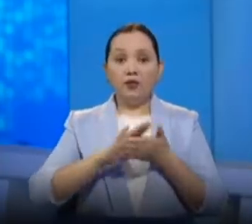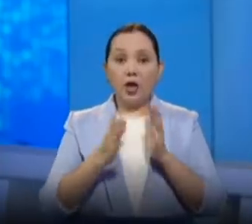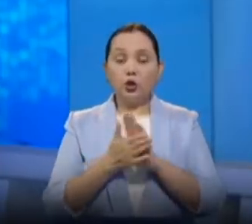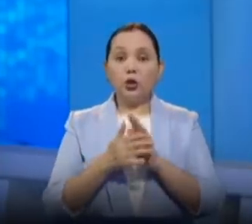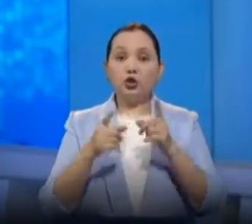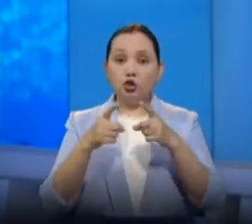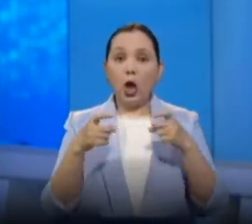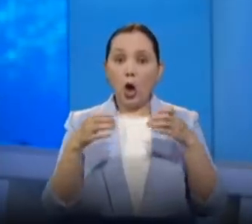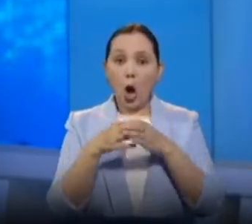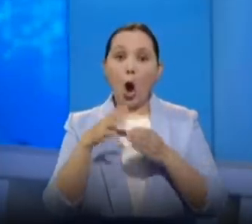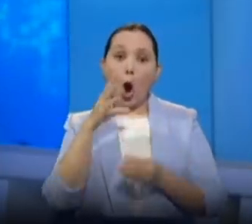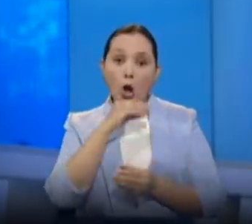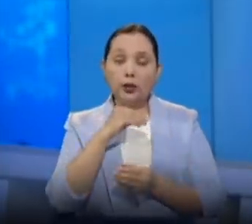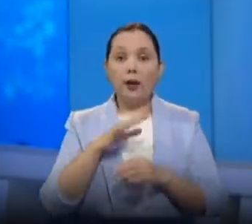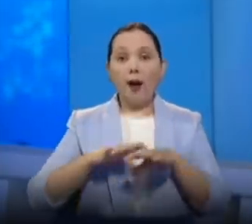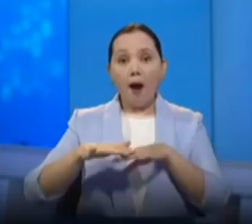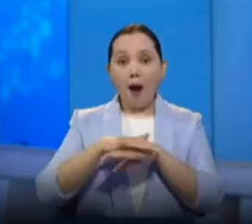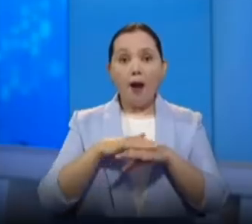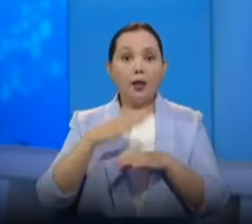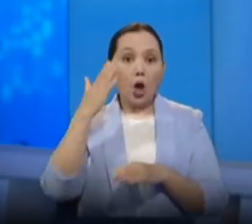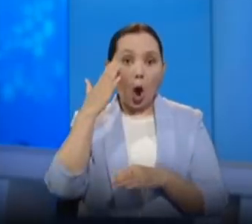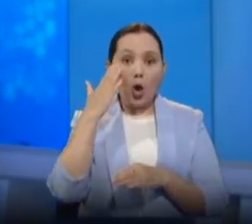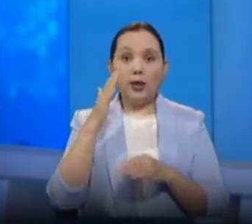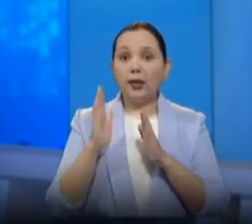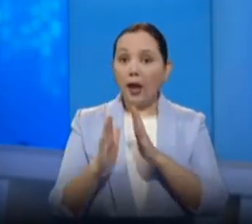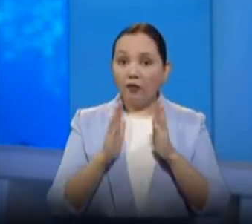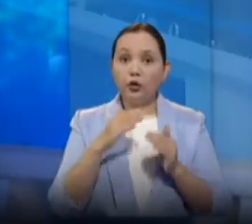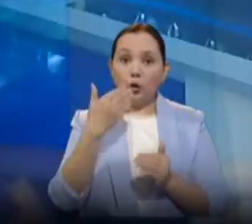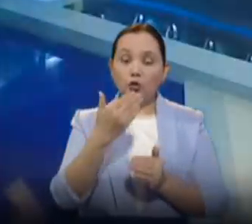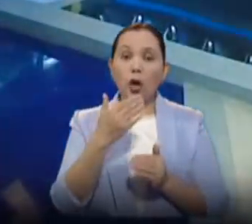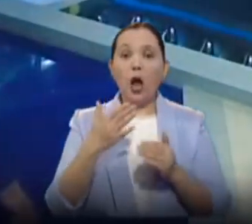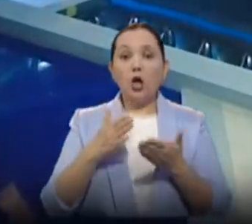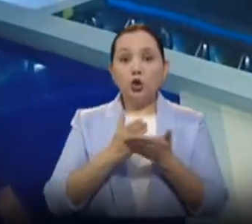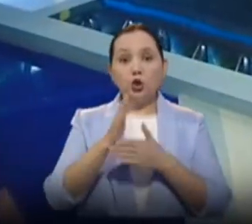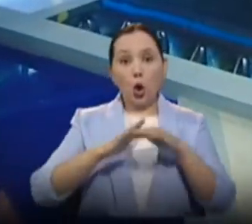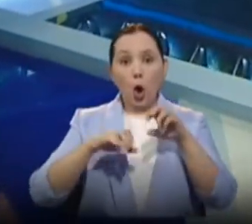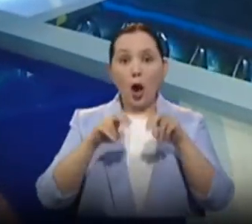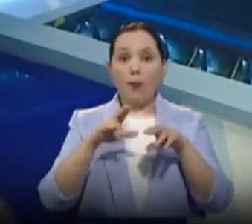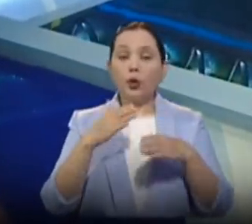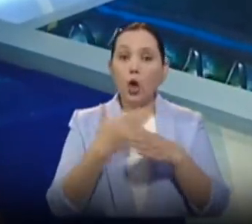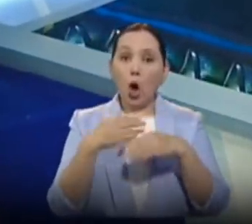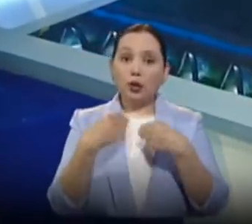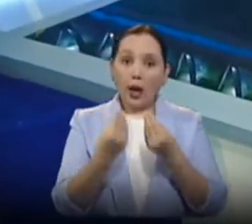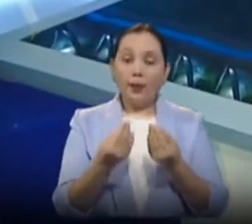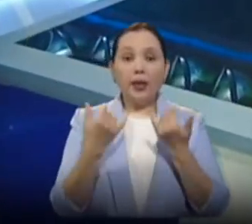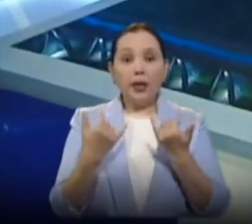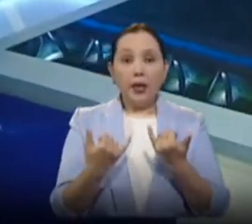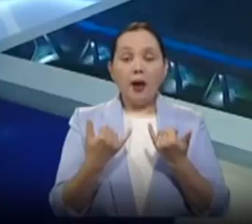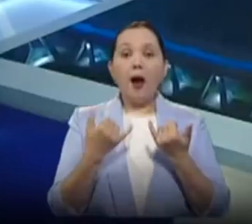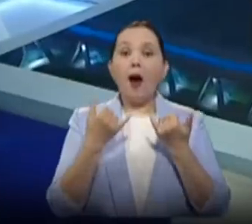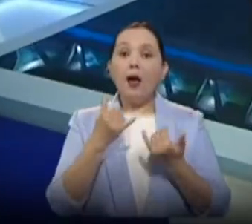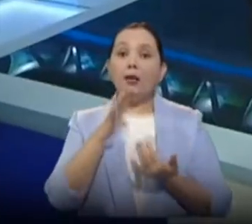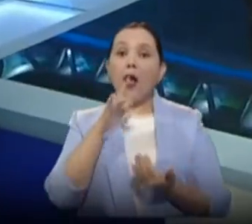jilovlay oldik. Demak, xalqimiz ongli ravishda o'sha paytda soha mutaxassislariga yordam berdi. Endilikda